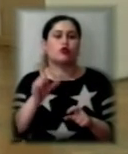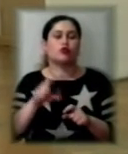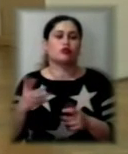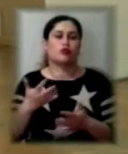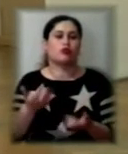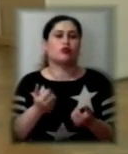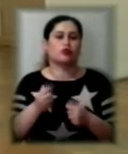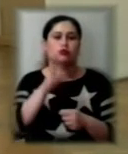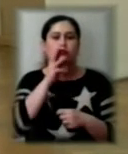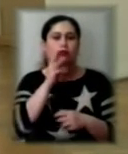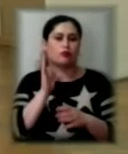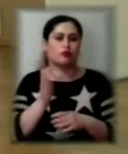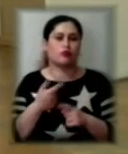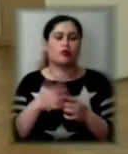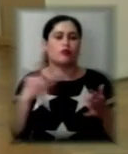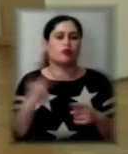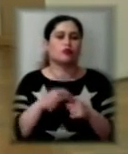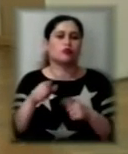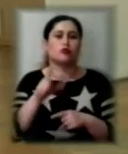платню. Більш того, всі люди, які